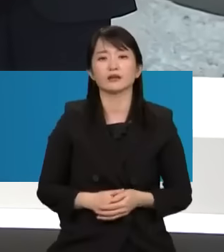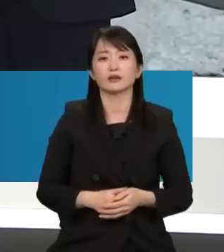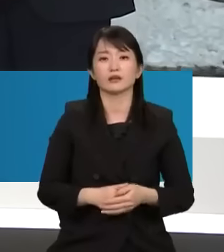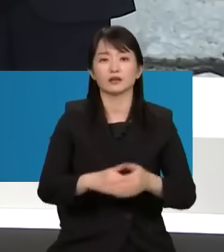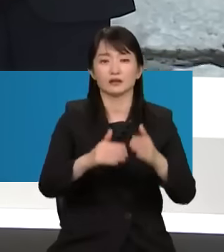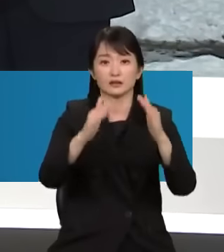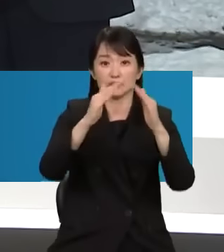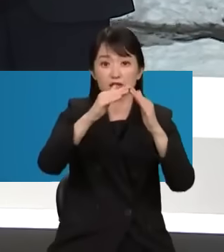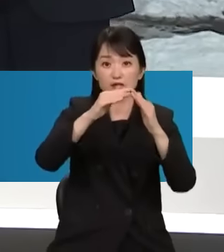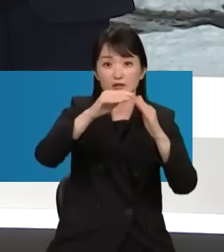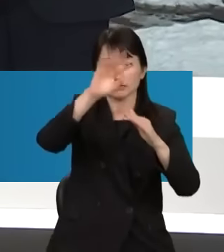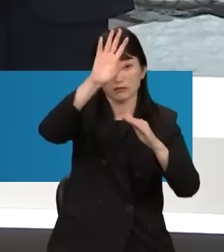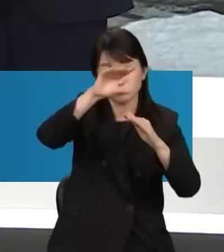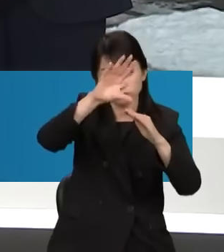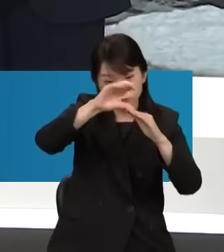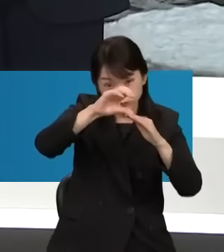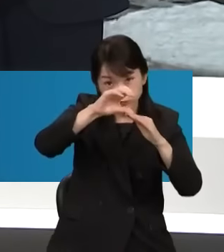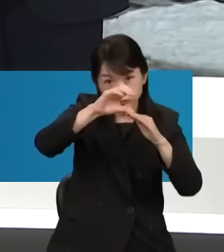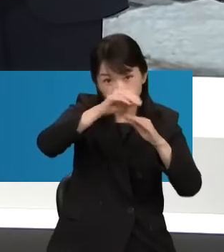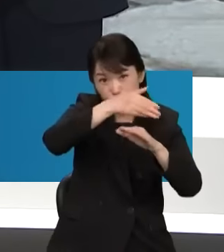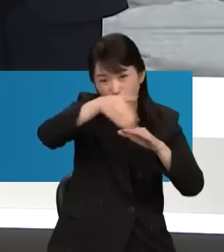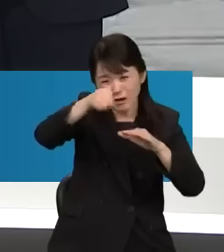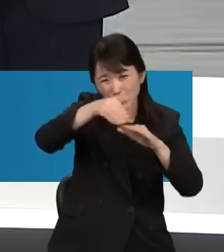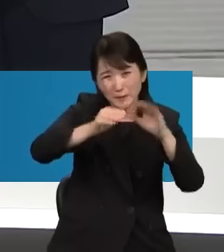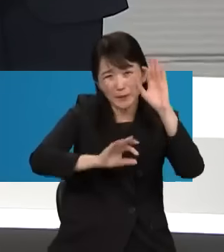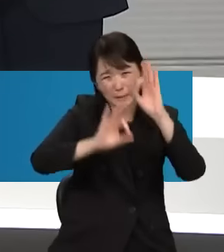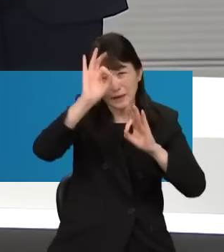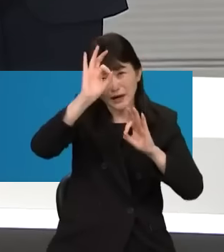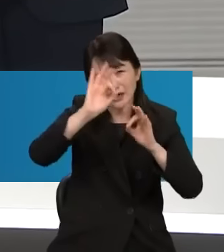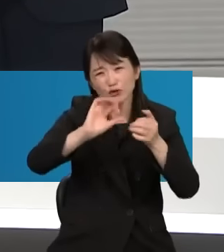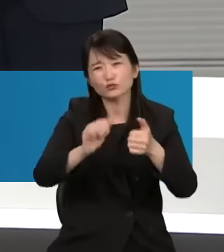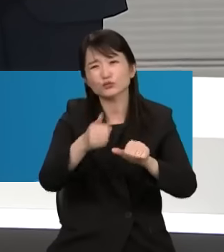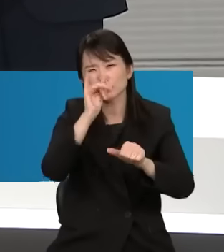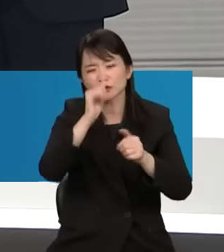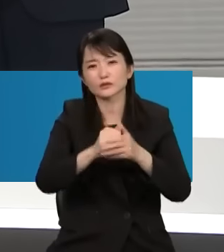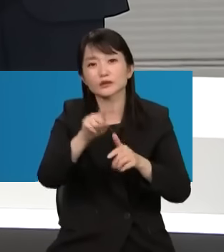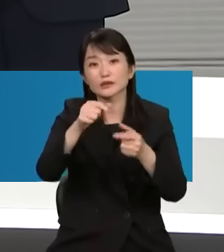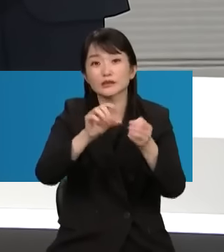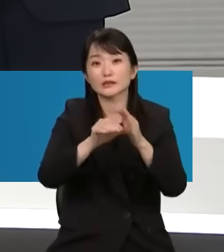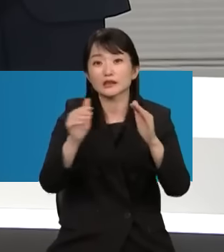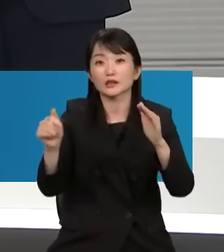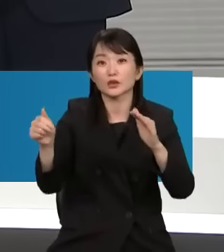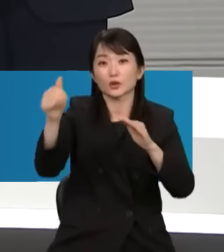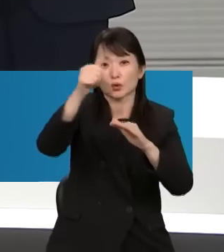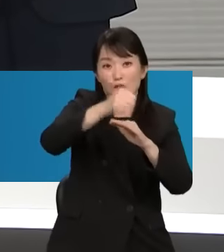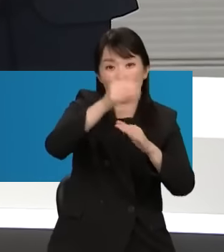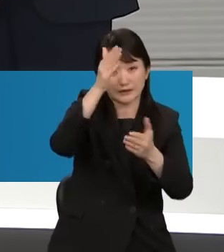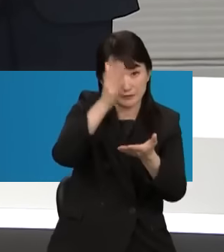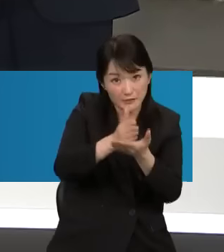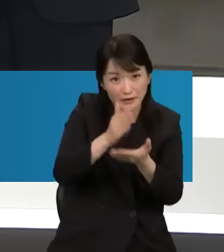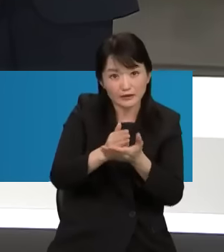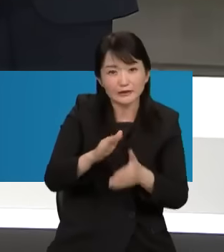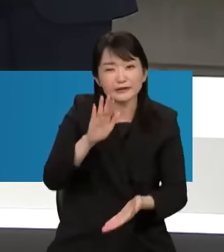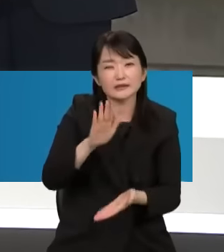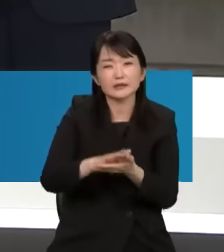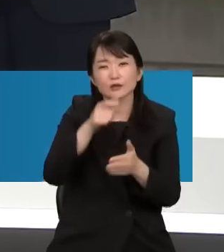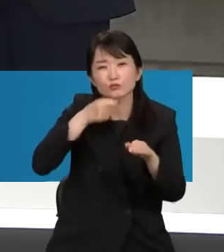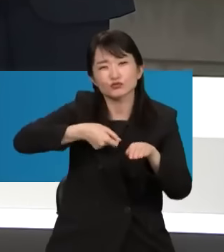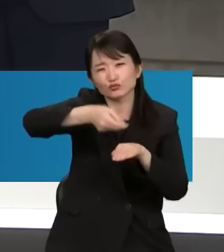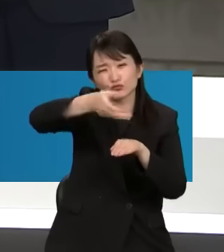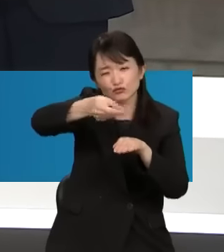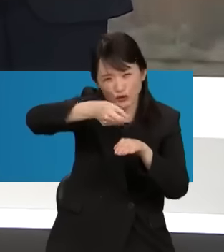쌓인 습설을 치우려다 사고를 당하는 경우도 있는데 이럴 땐 지붕에 올라가지 말고 뜨거운 물을 뿌려서 제거하라는